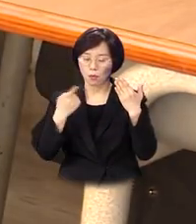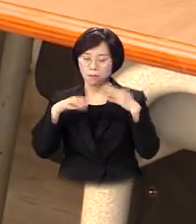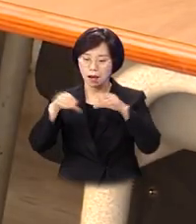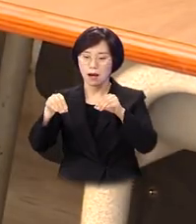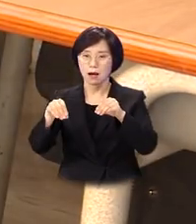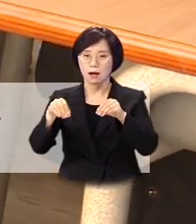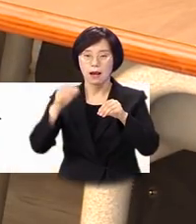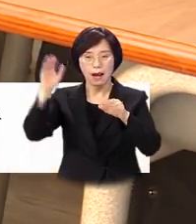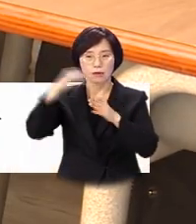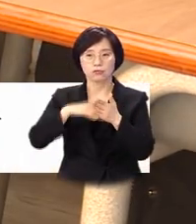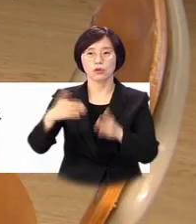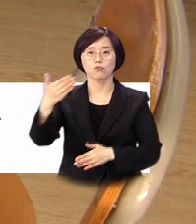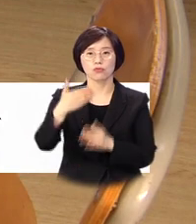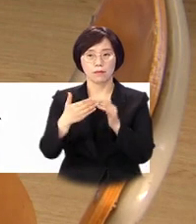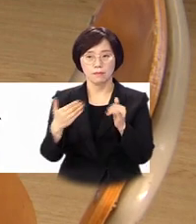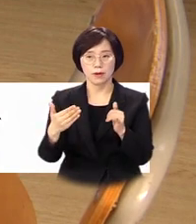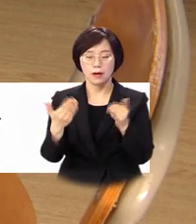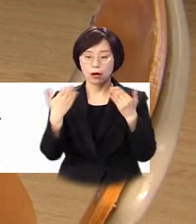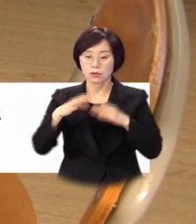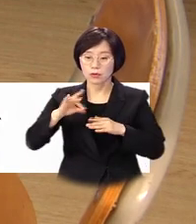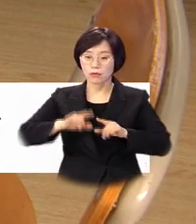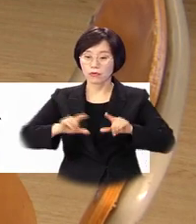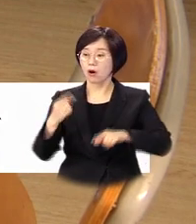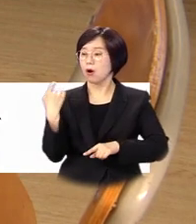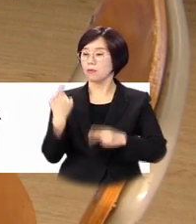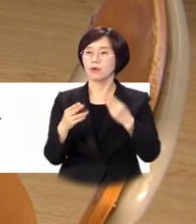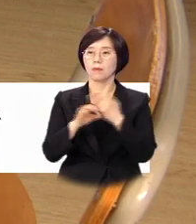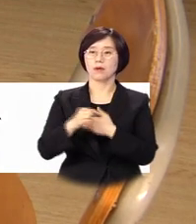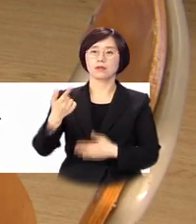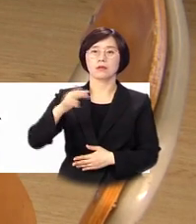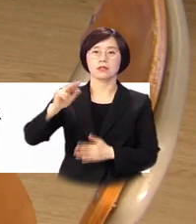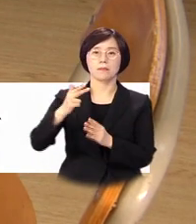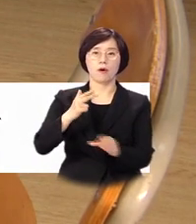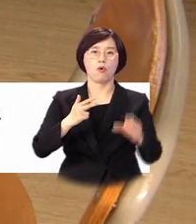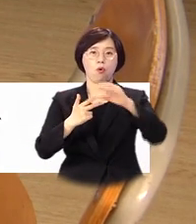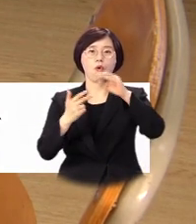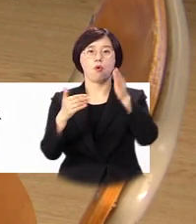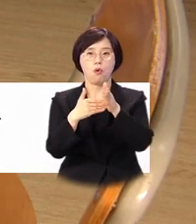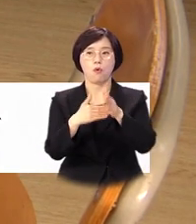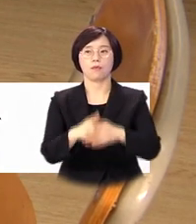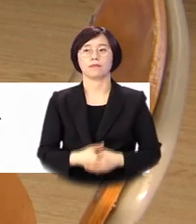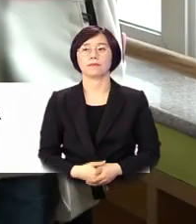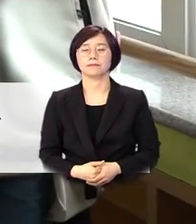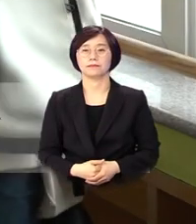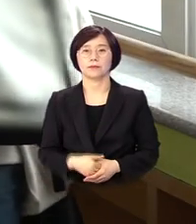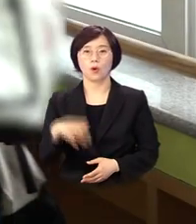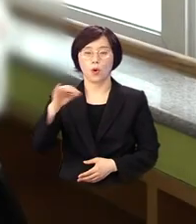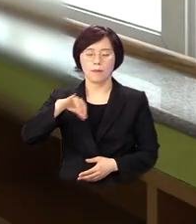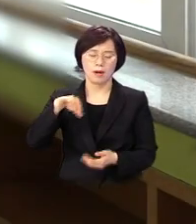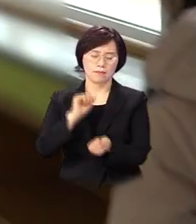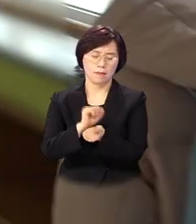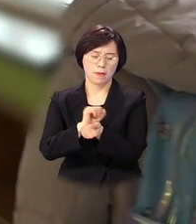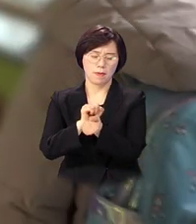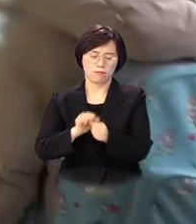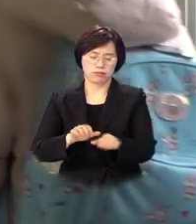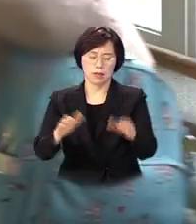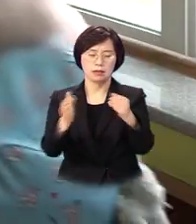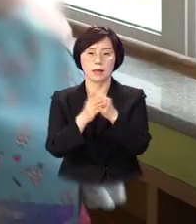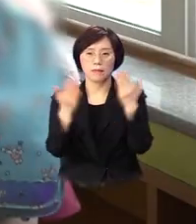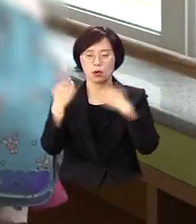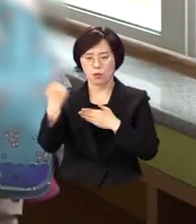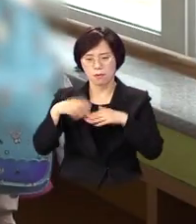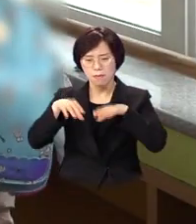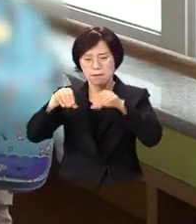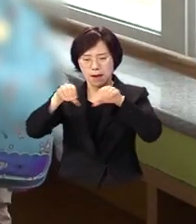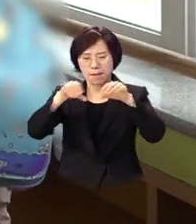받은 학생은 9000여 명 계 약 첫날인 하루 전보다 1,700 명 가량 늘었습니다 5 미크론 이 확산하면서 등교 중지 도